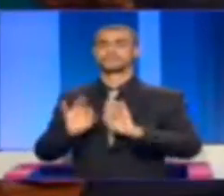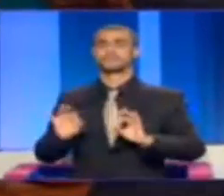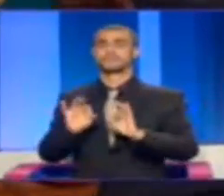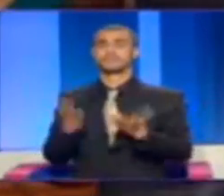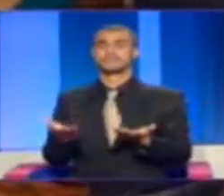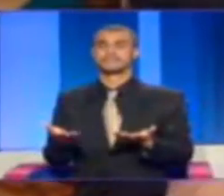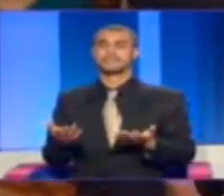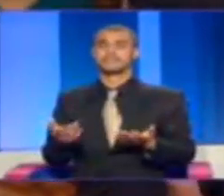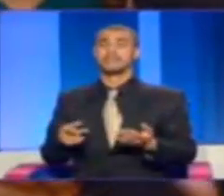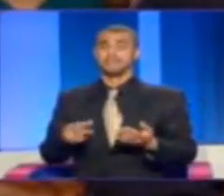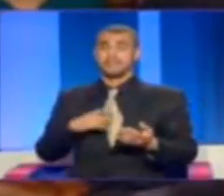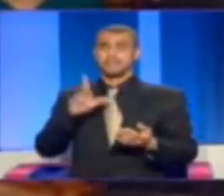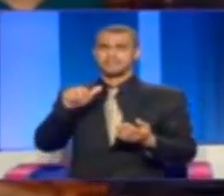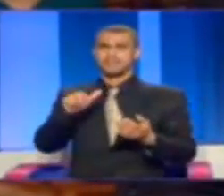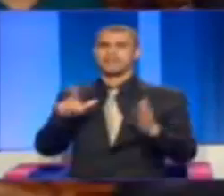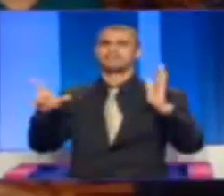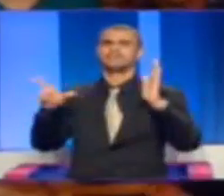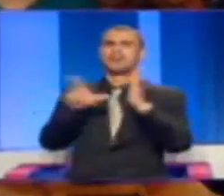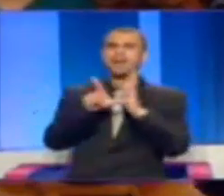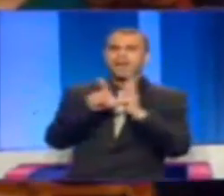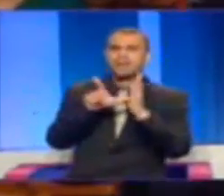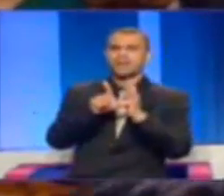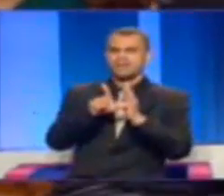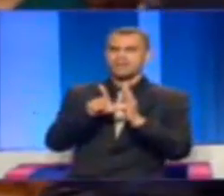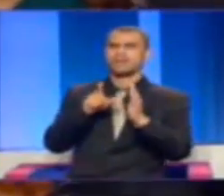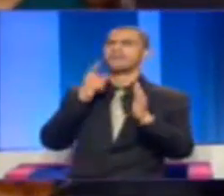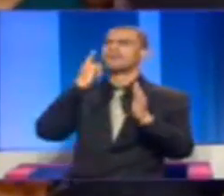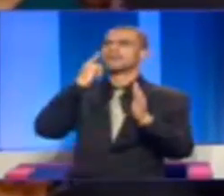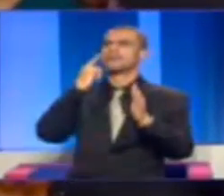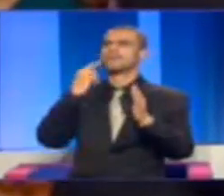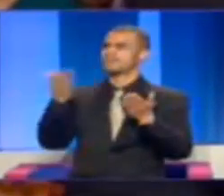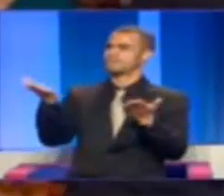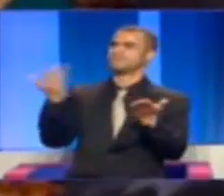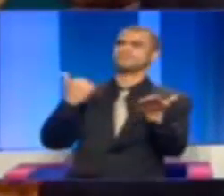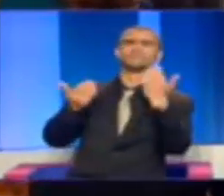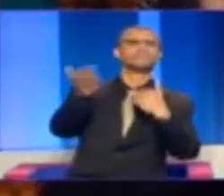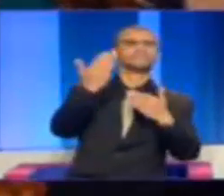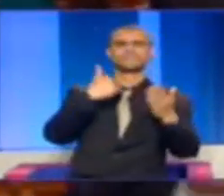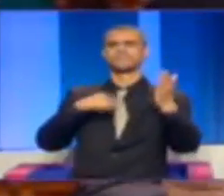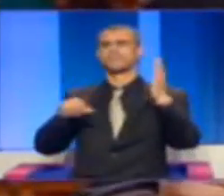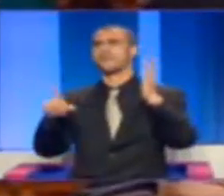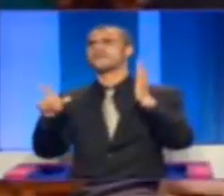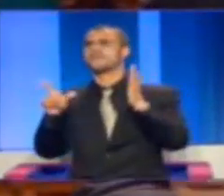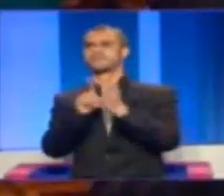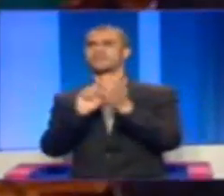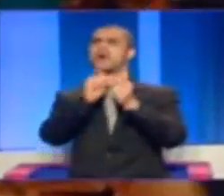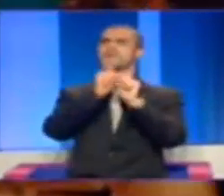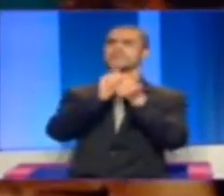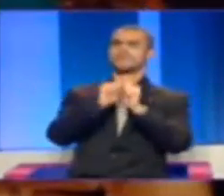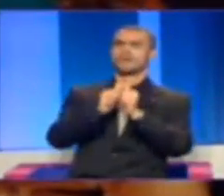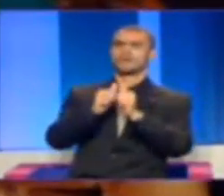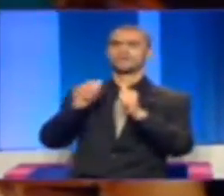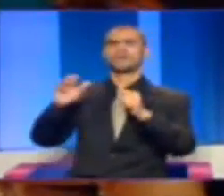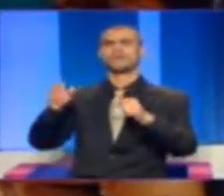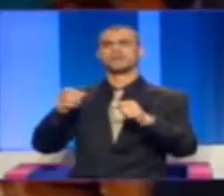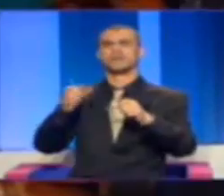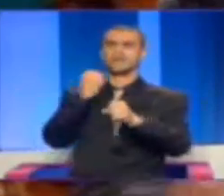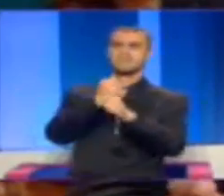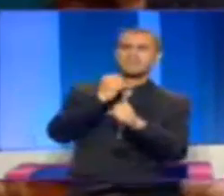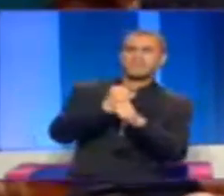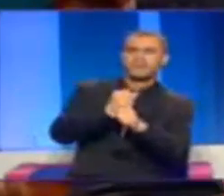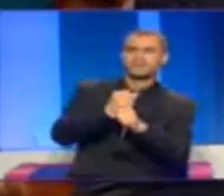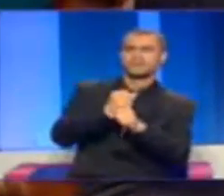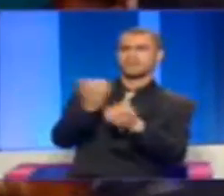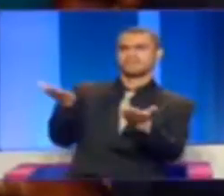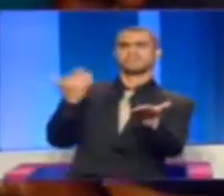الاجتماعي، لانه خصوصا واخا القانون تيقول لنا بانه راه المباريات ديال الوظيفه العموميه كاين واحد الكوطه معينه ديال